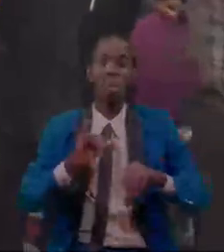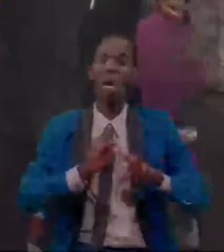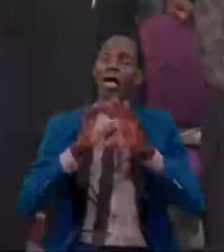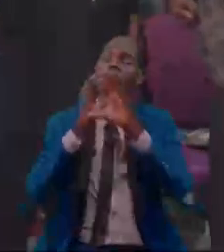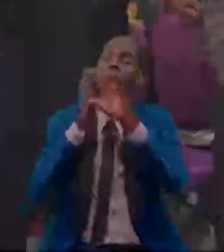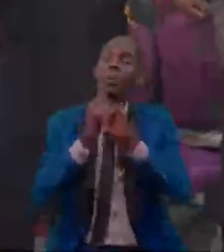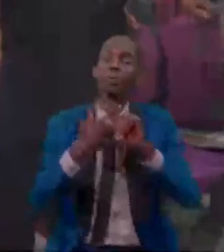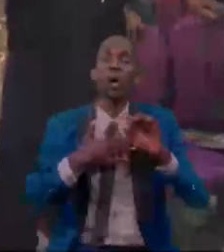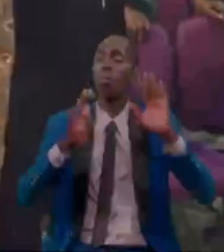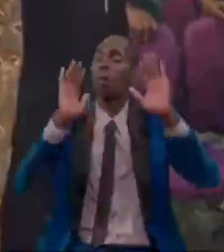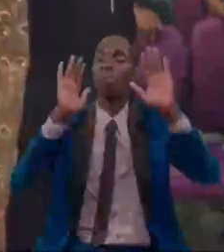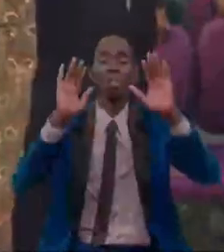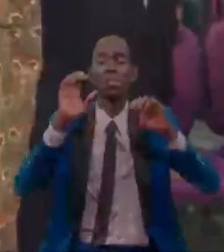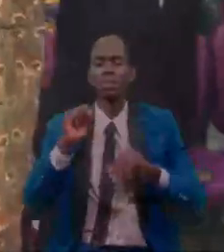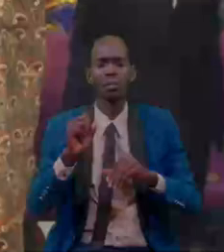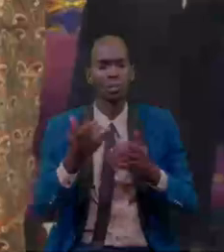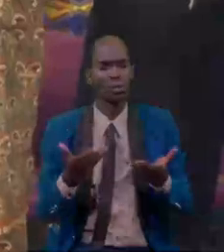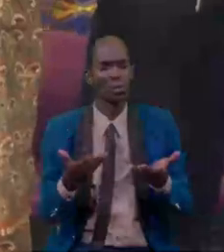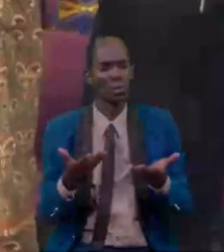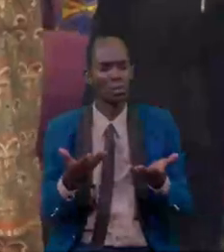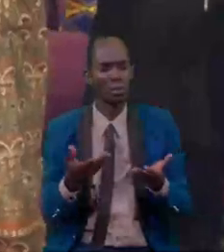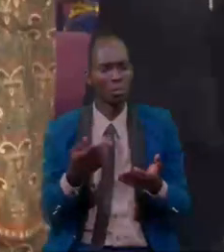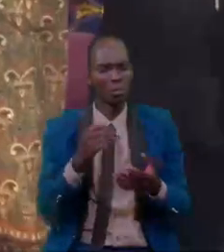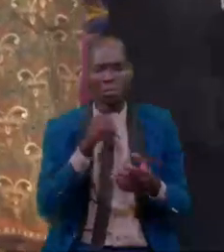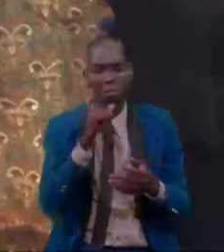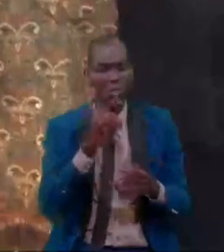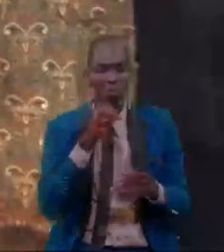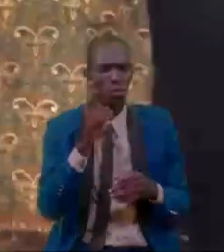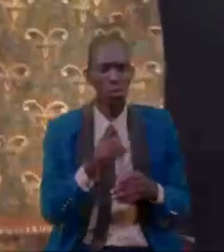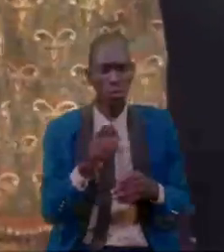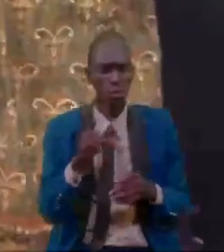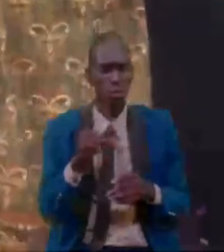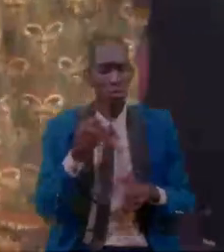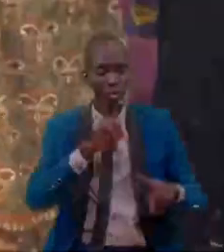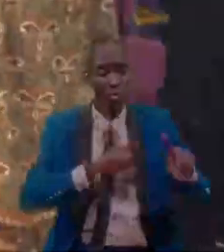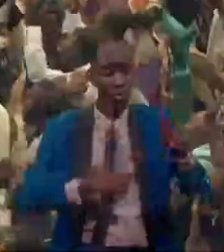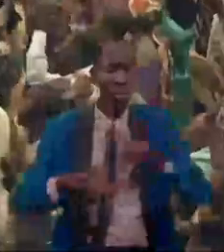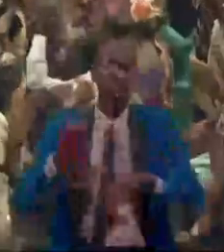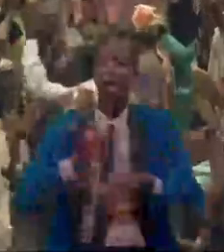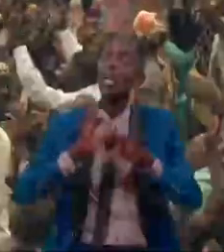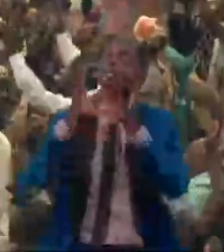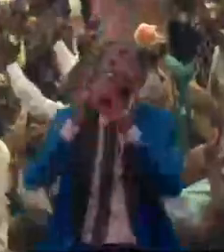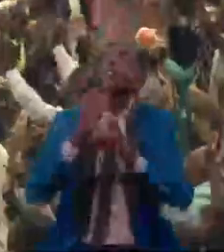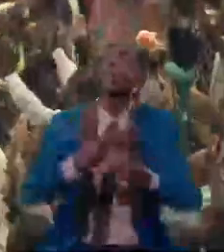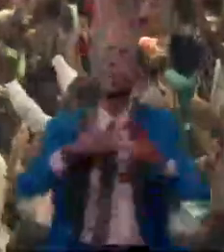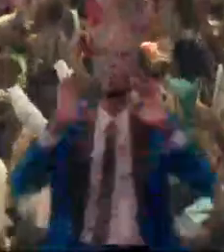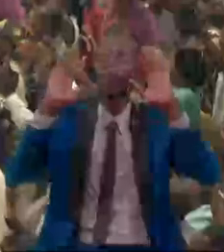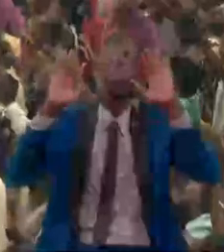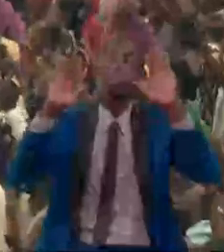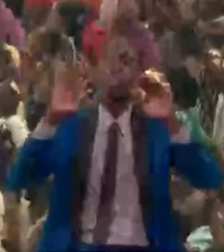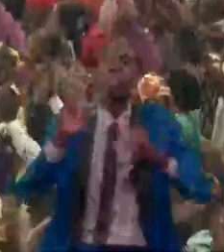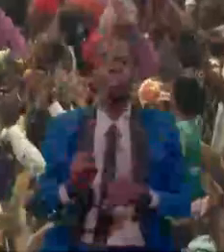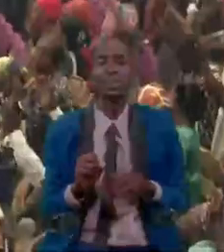J'ai reçu ma merveille. Regardez comment vous le dites. J'ai reçu mon